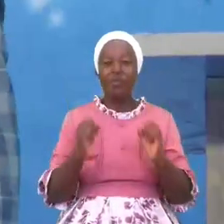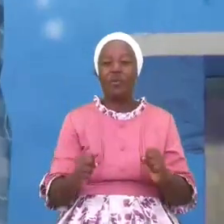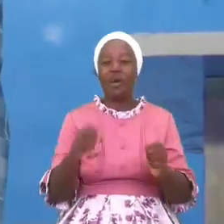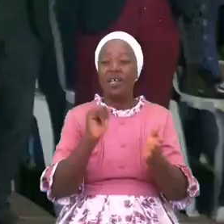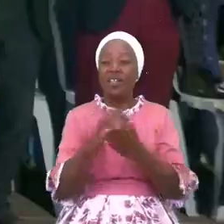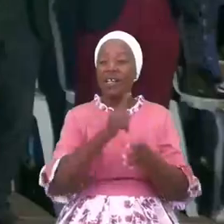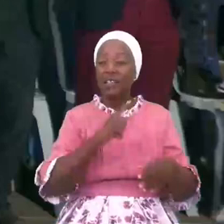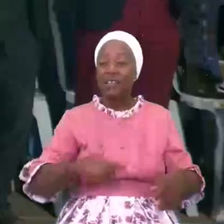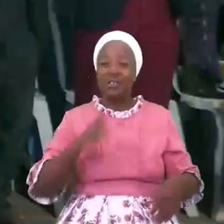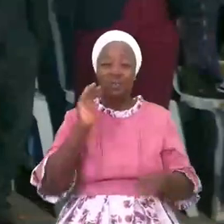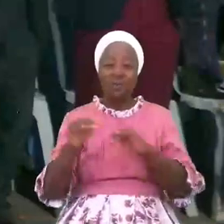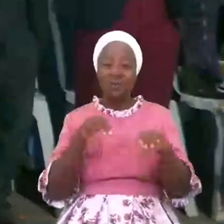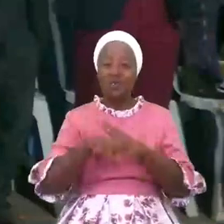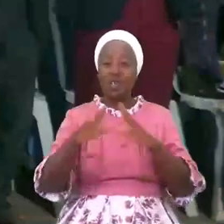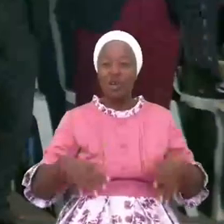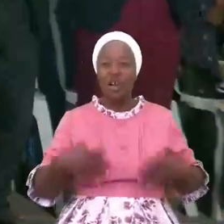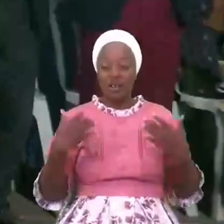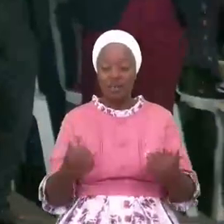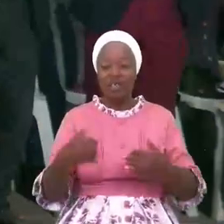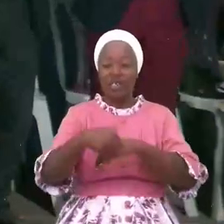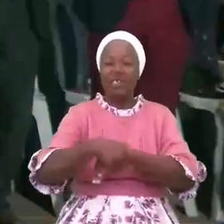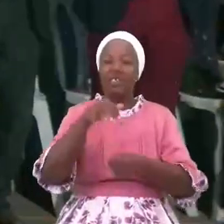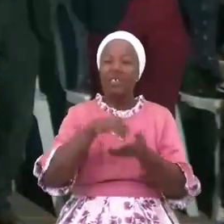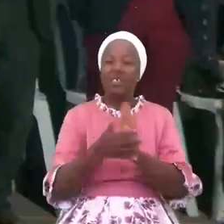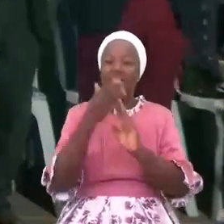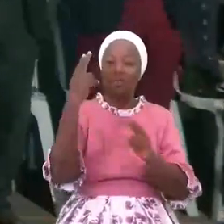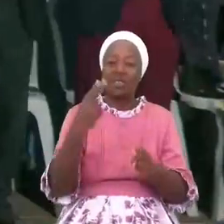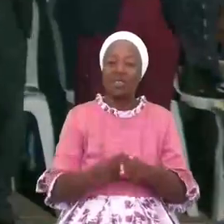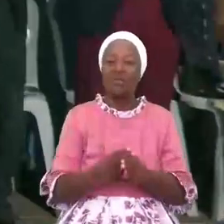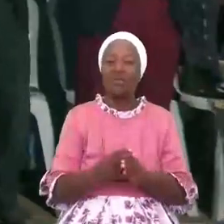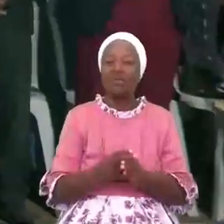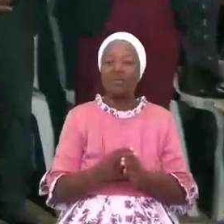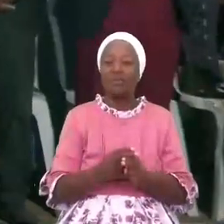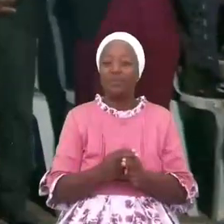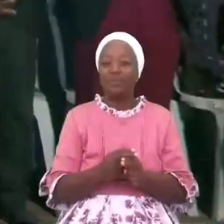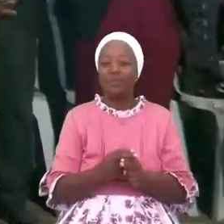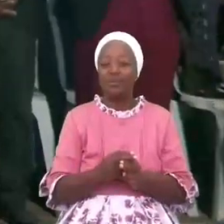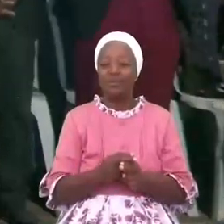inoubliable que Dieu le fera dans ta vie ce soir au nom de Jésus.